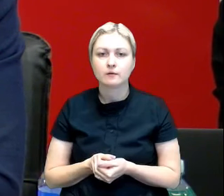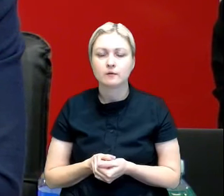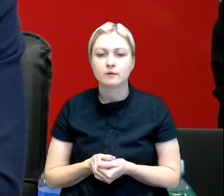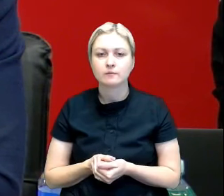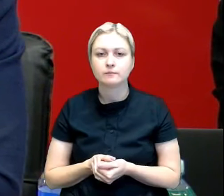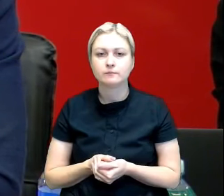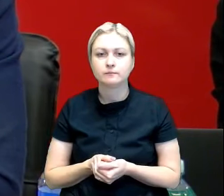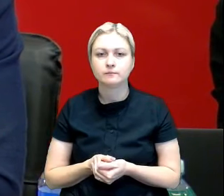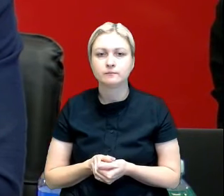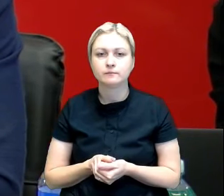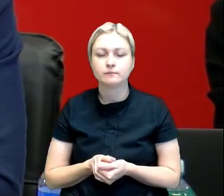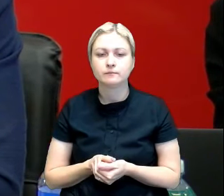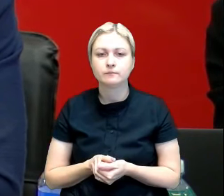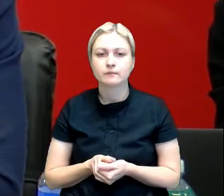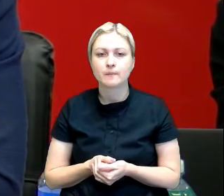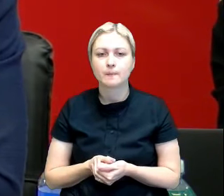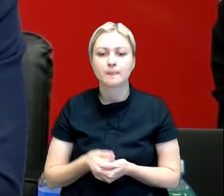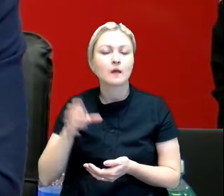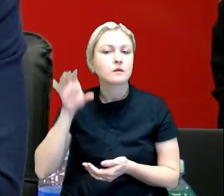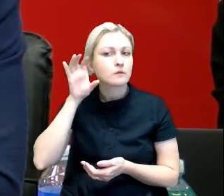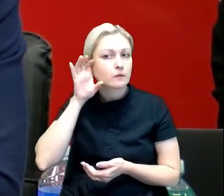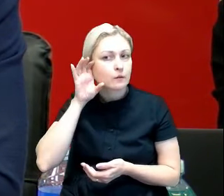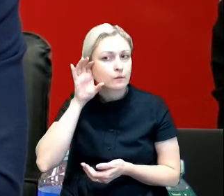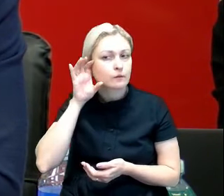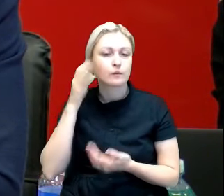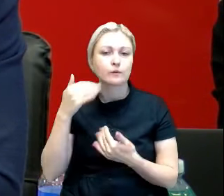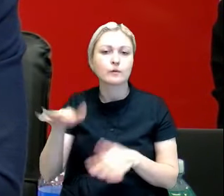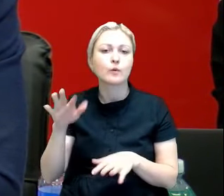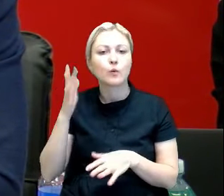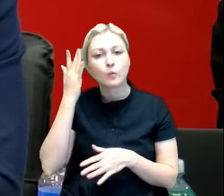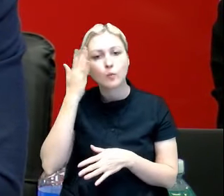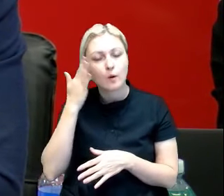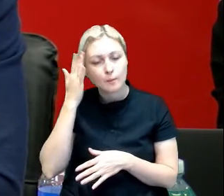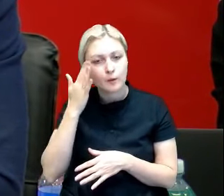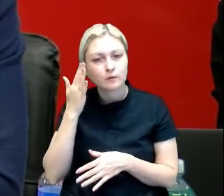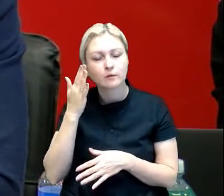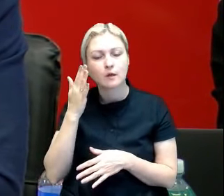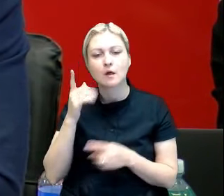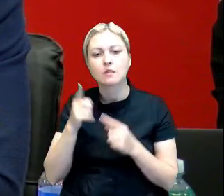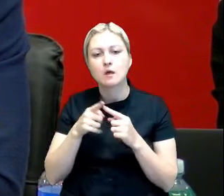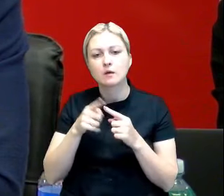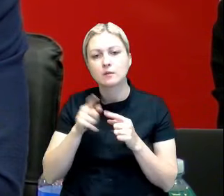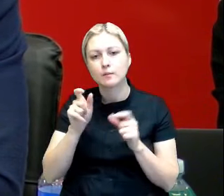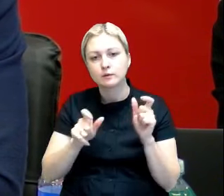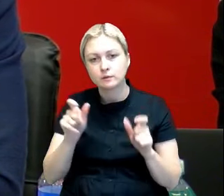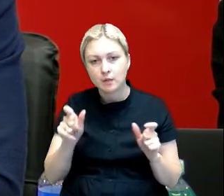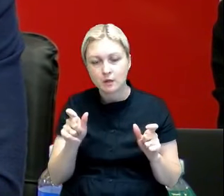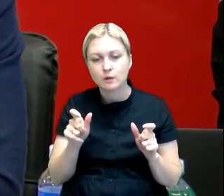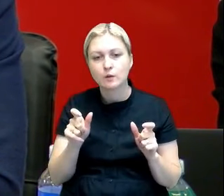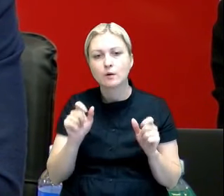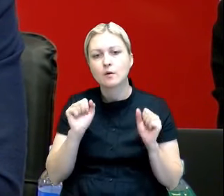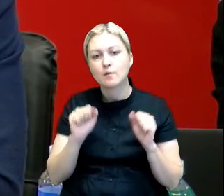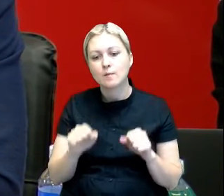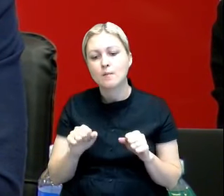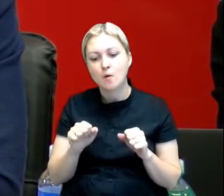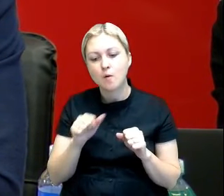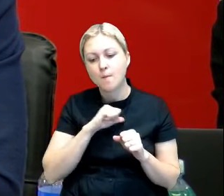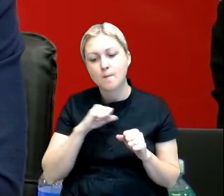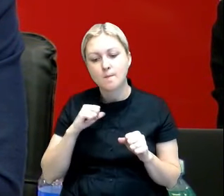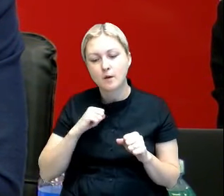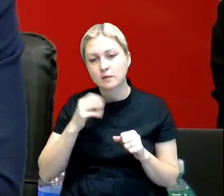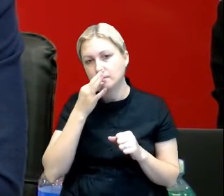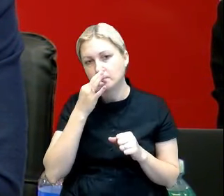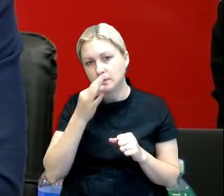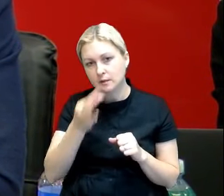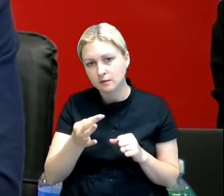išklausęs visų tarybos narių nuomonę galiu tiktai akcentuoti keletą dalykų kodėl tas